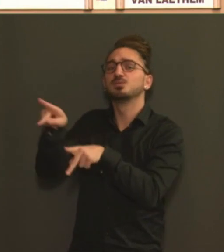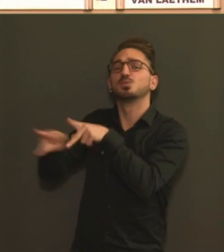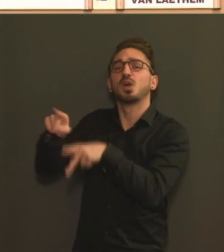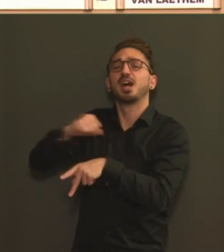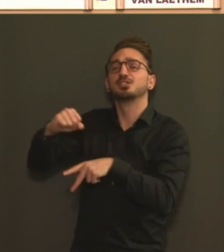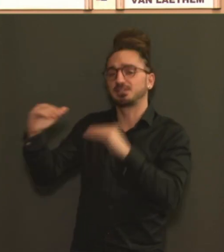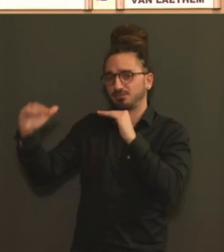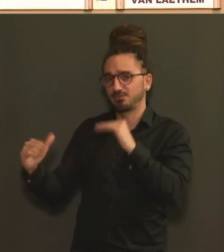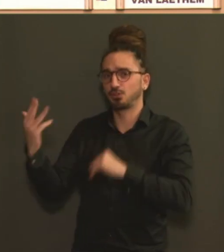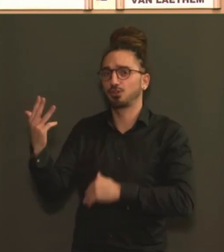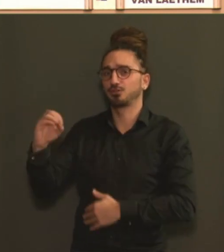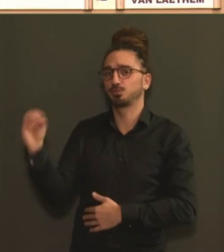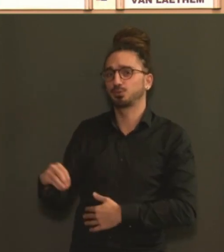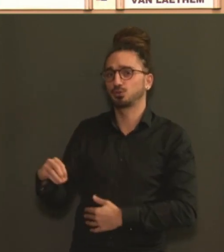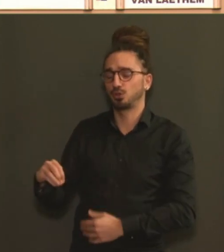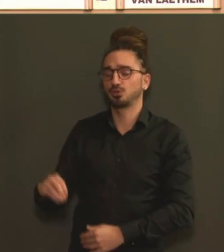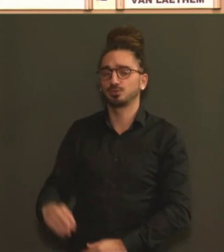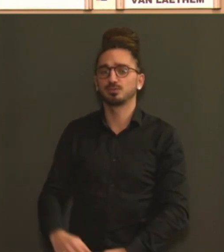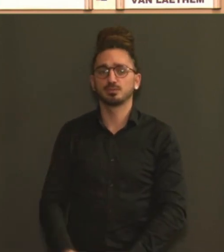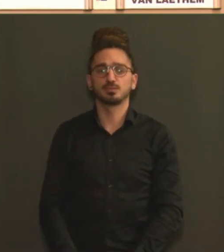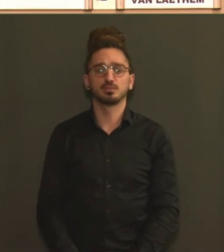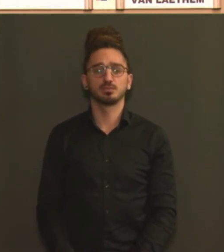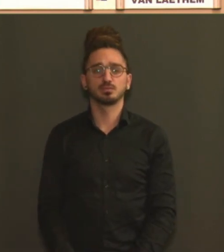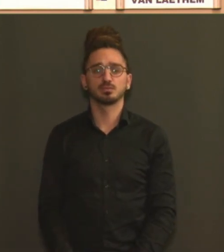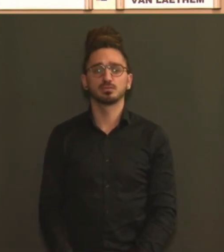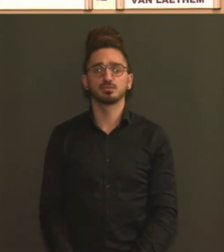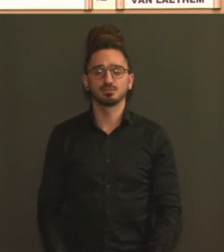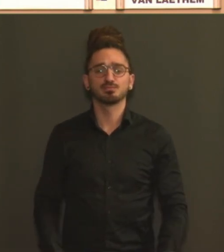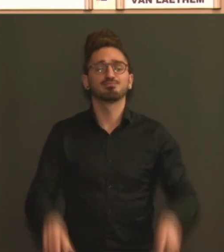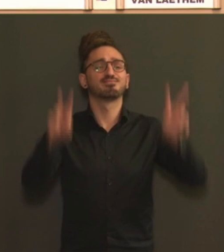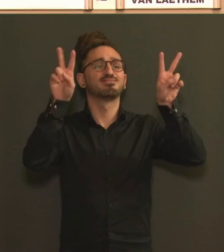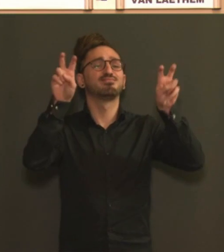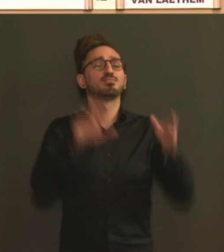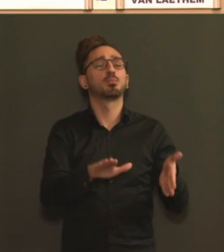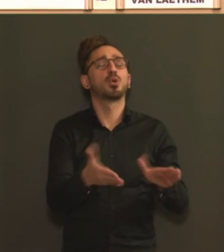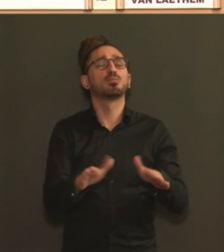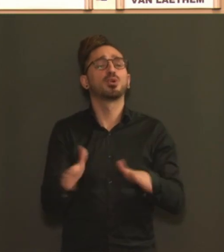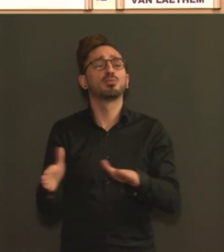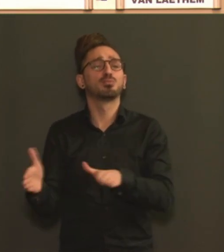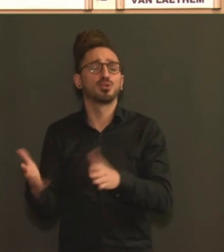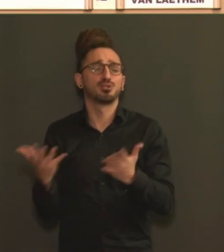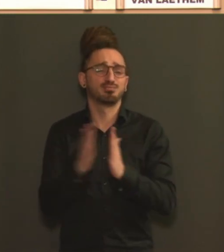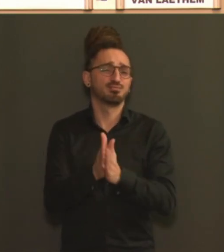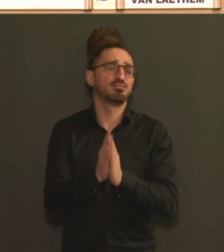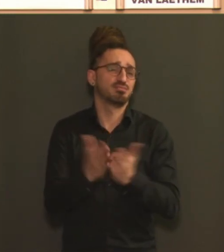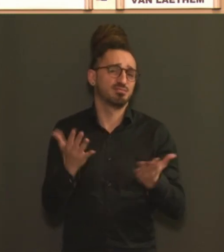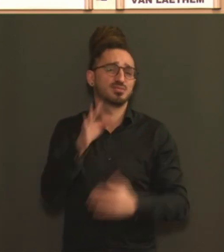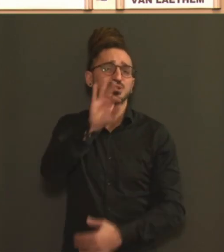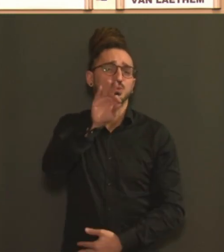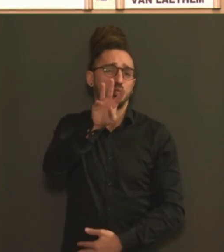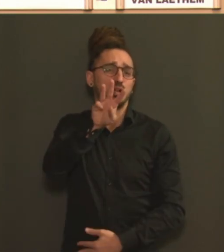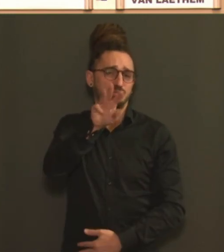Concernant les décès, nous déplorons actuellement en moyenne 53 décès par jour. Ceci est toujours une